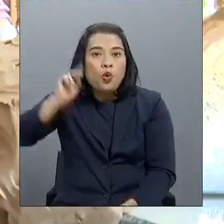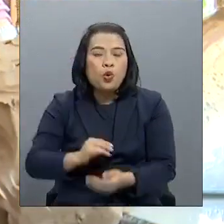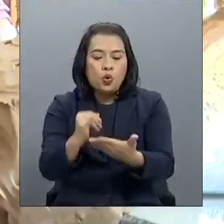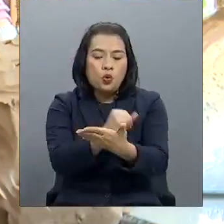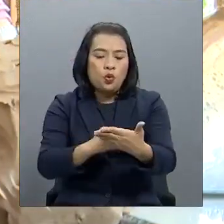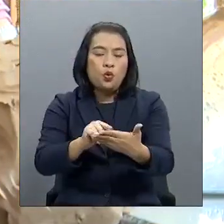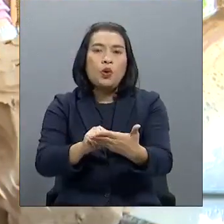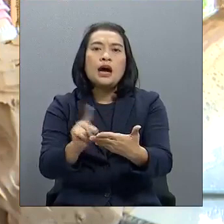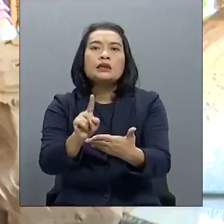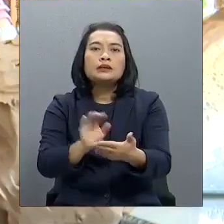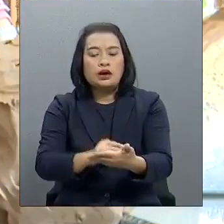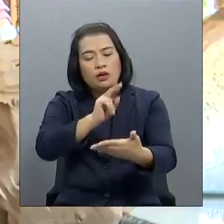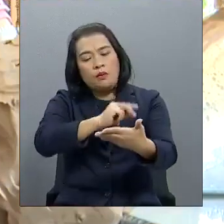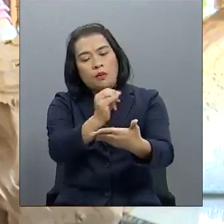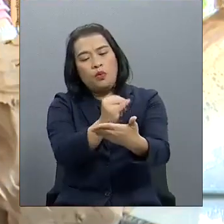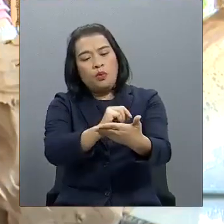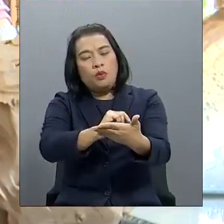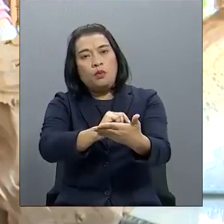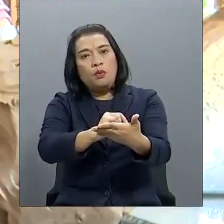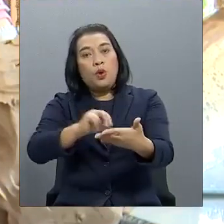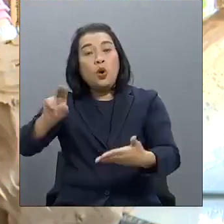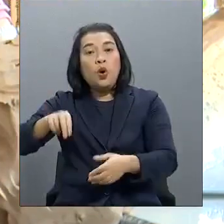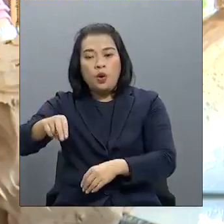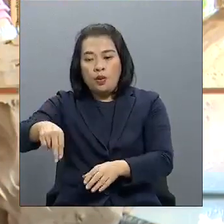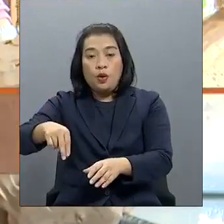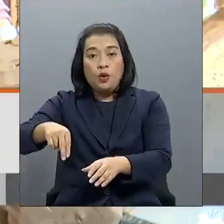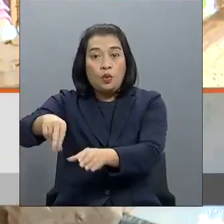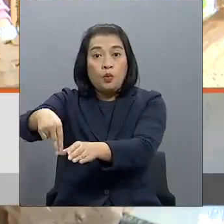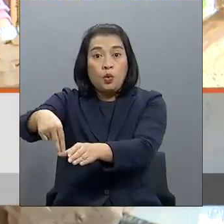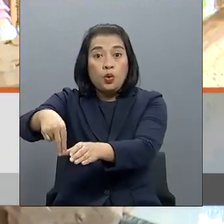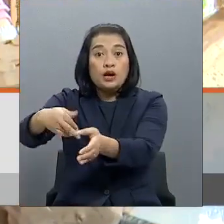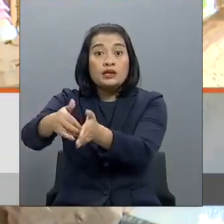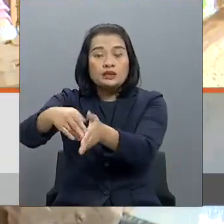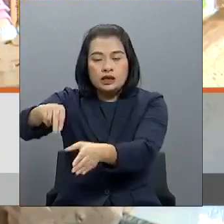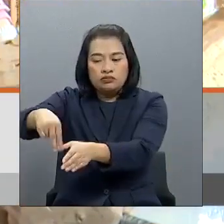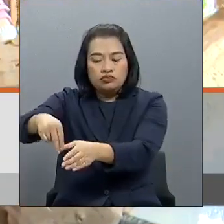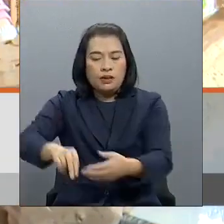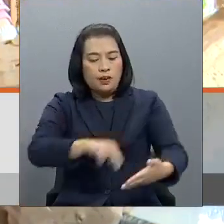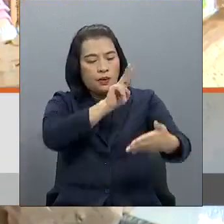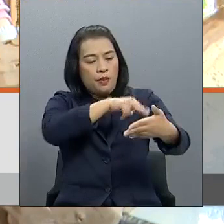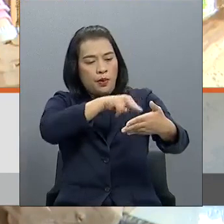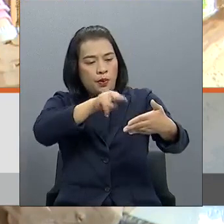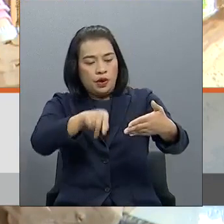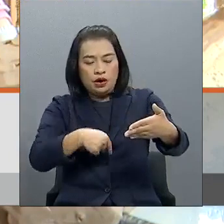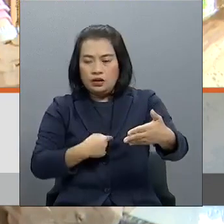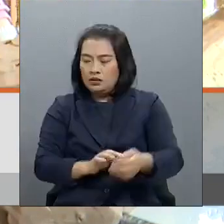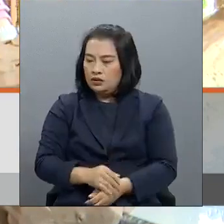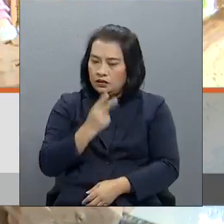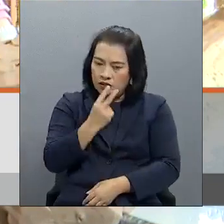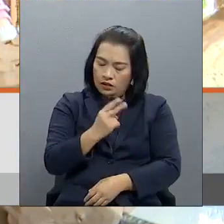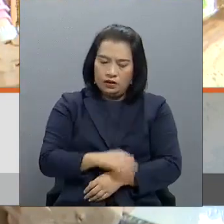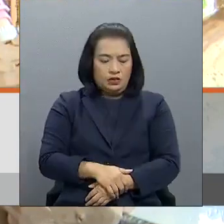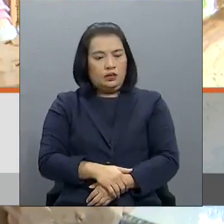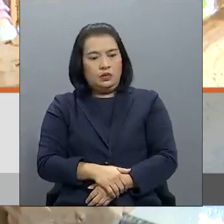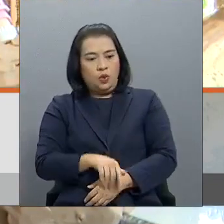องล่าง ค ่ ะ ใช้อโฟกัสจุ่มสีแล้วก็วาดเลย แต้มเลย แต้มเลยก็ทำให้เรารู้สึกว่าอึ้งทึ่ง